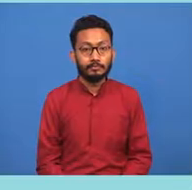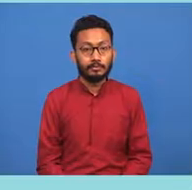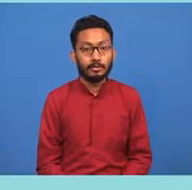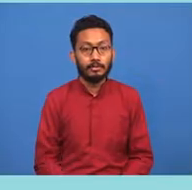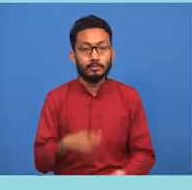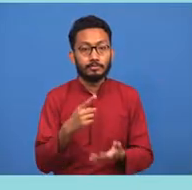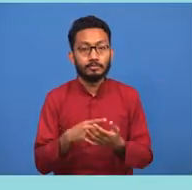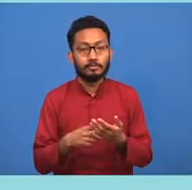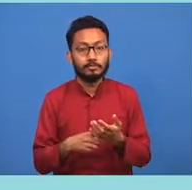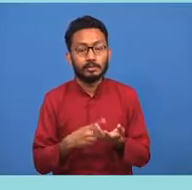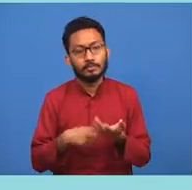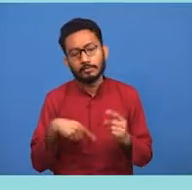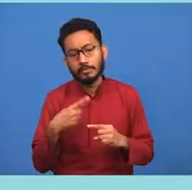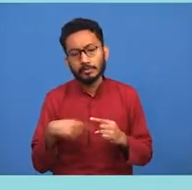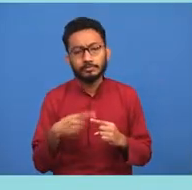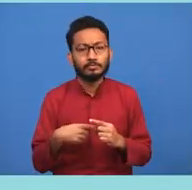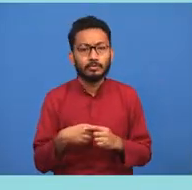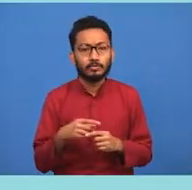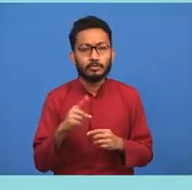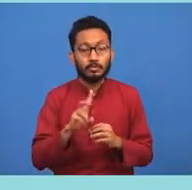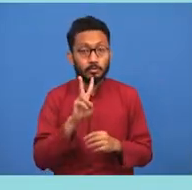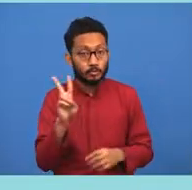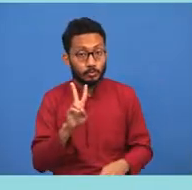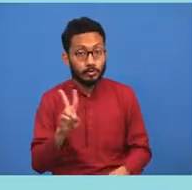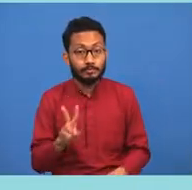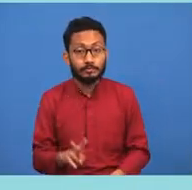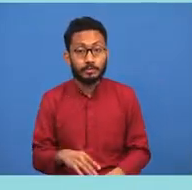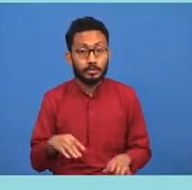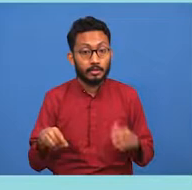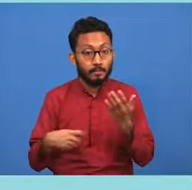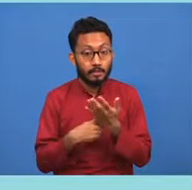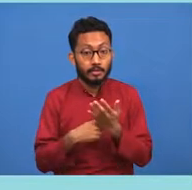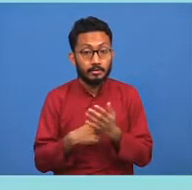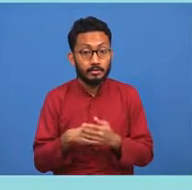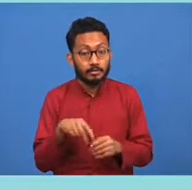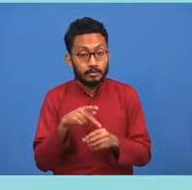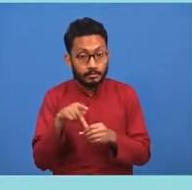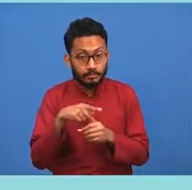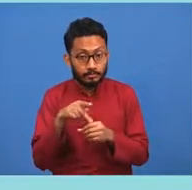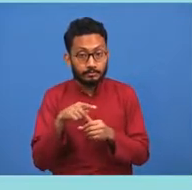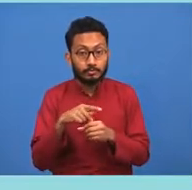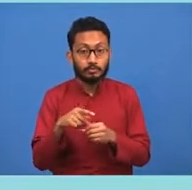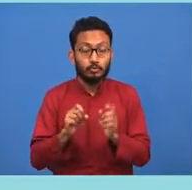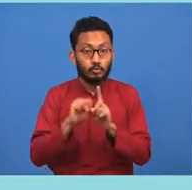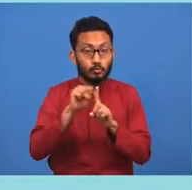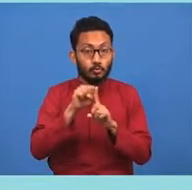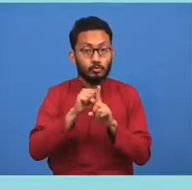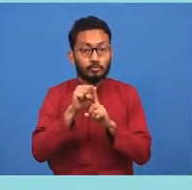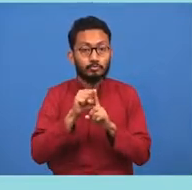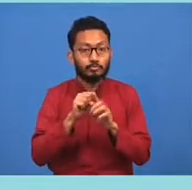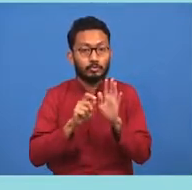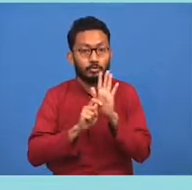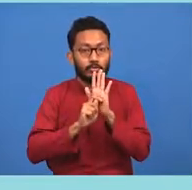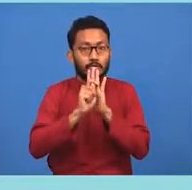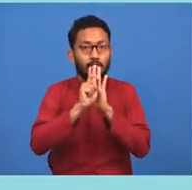Apabila kedua-dua larutan dicampur dan dikacau, suhu campuran meningkat